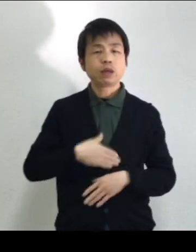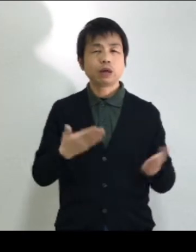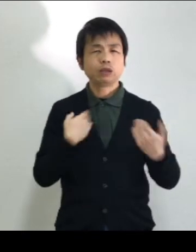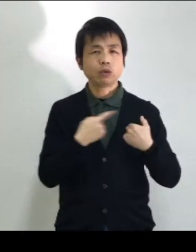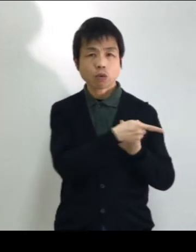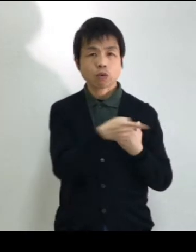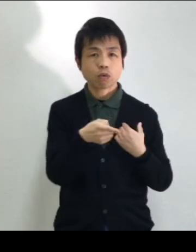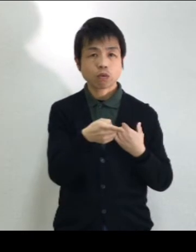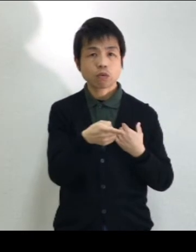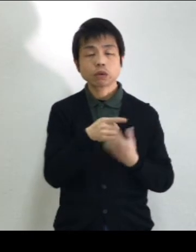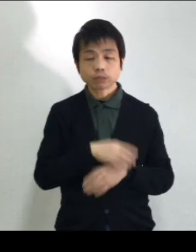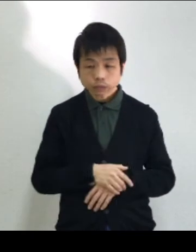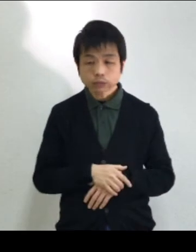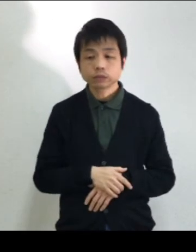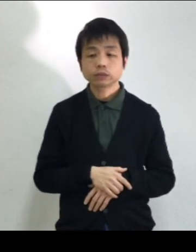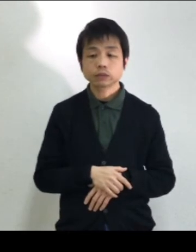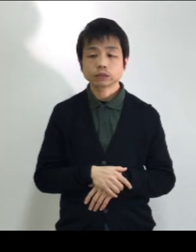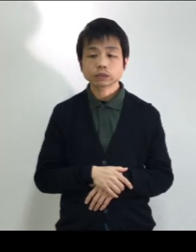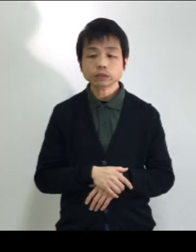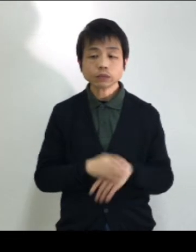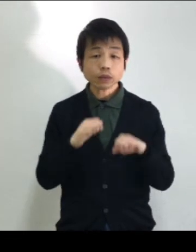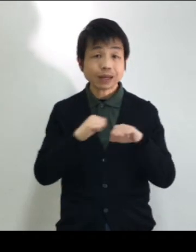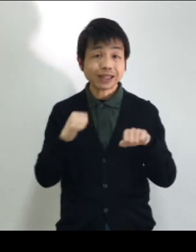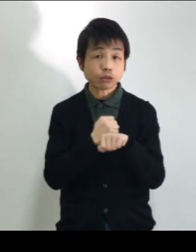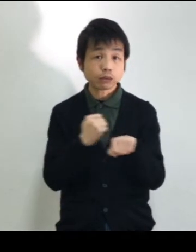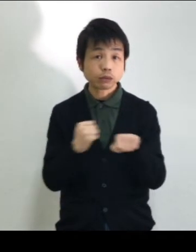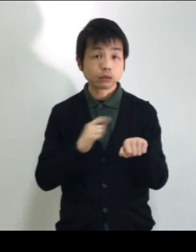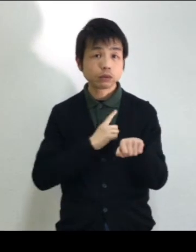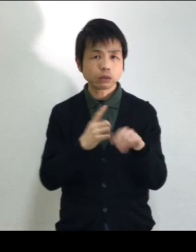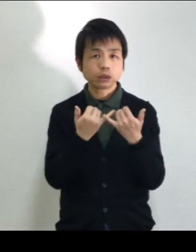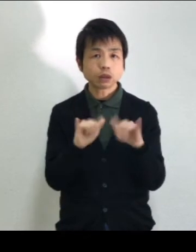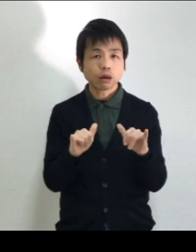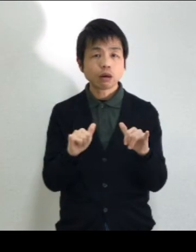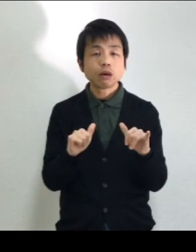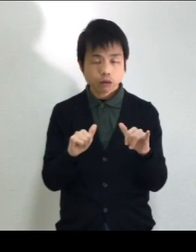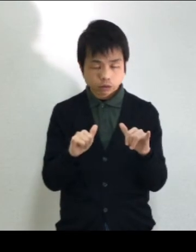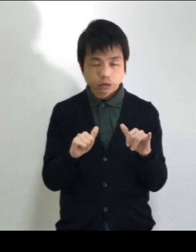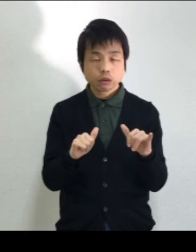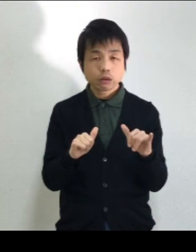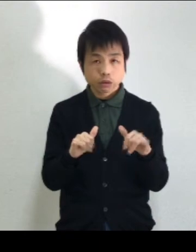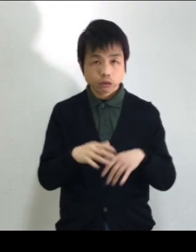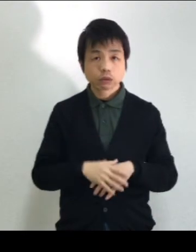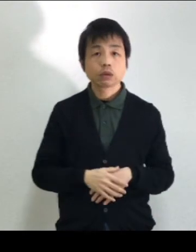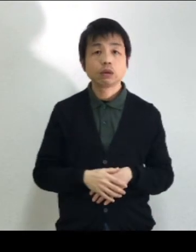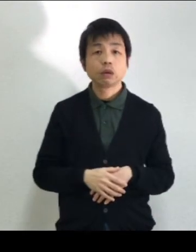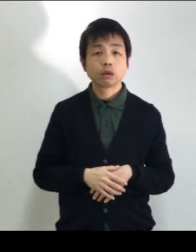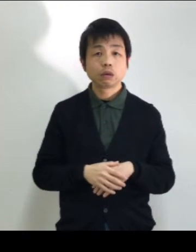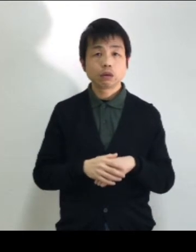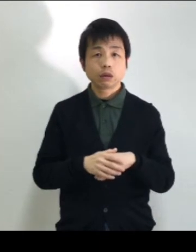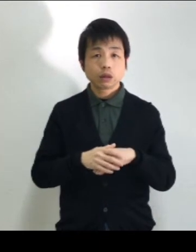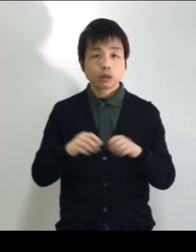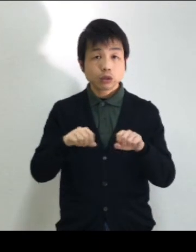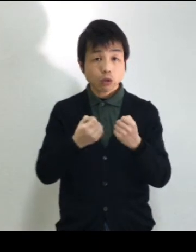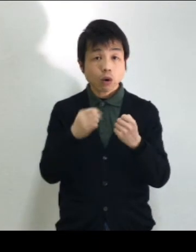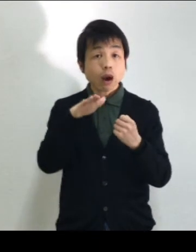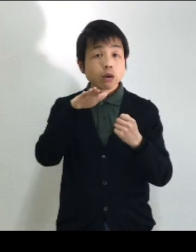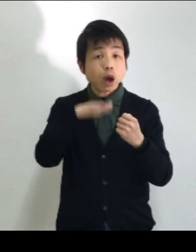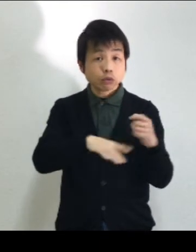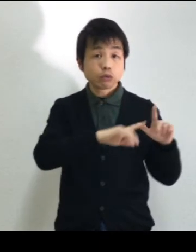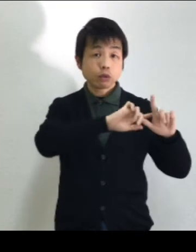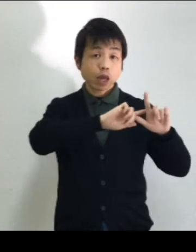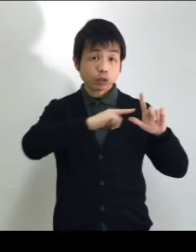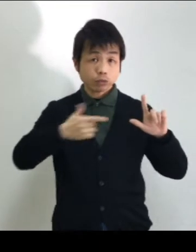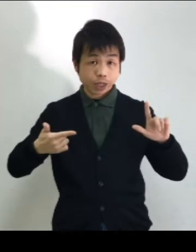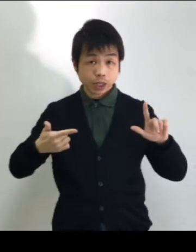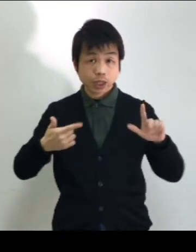と思うんですよね。だって生きづらい当事者、障害がある障害の LGBTQIA